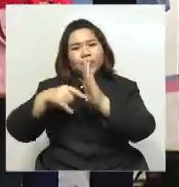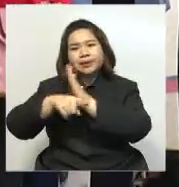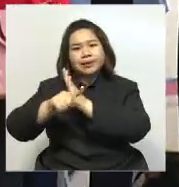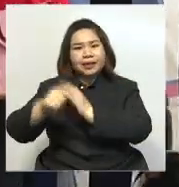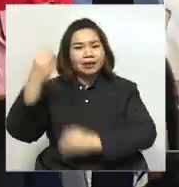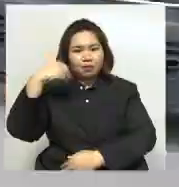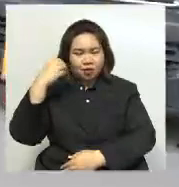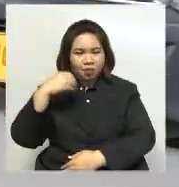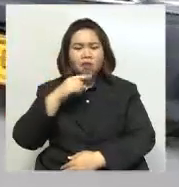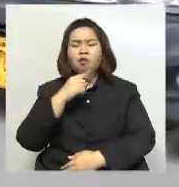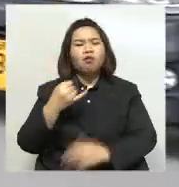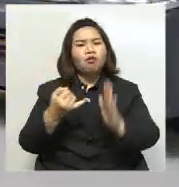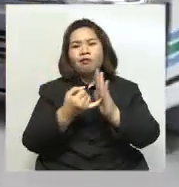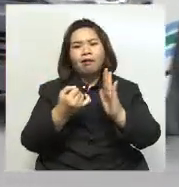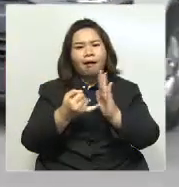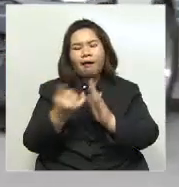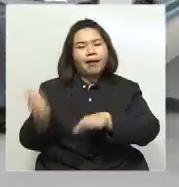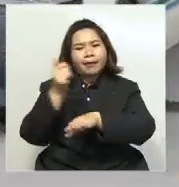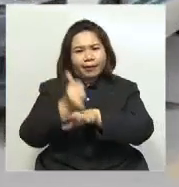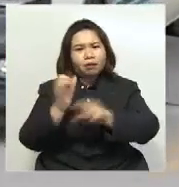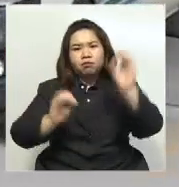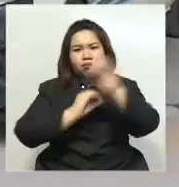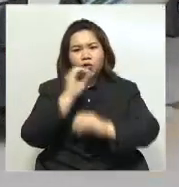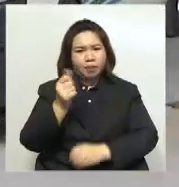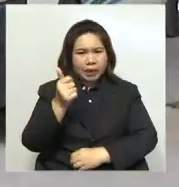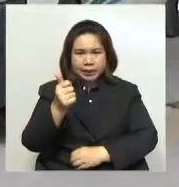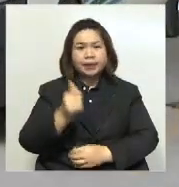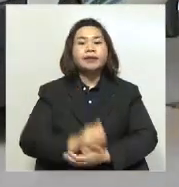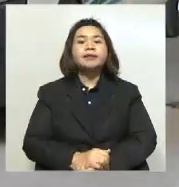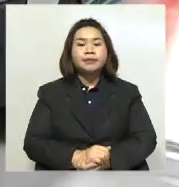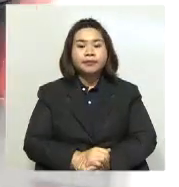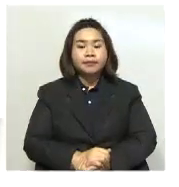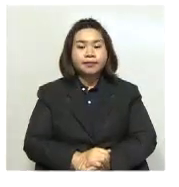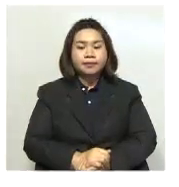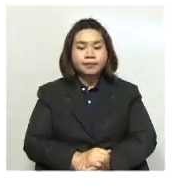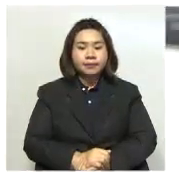ครั้งบอกว่าสะดวกสบายแล้วก็รู้สึกว่ามีความปลอดภัยมากขึ้นค่ะ